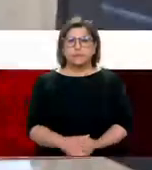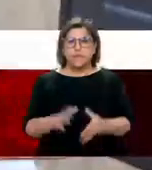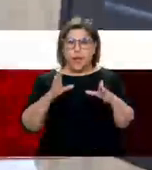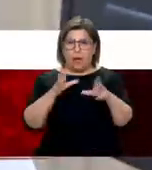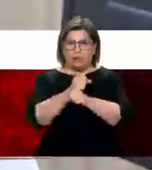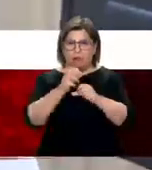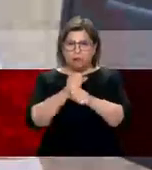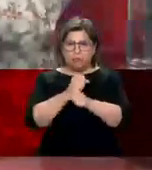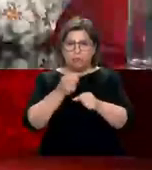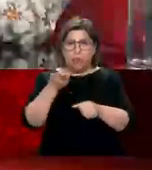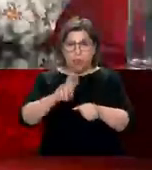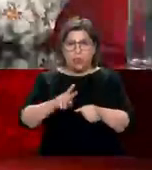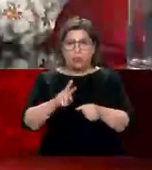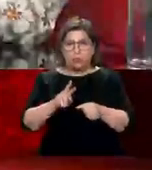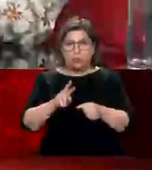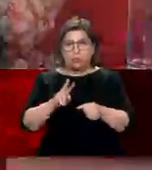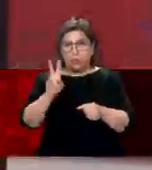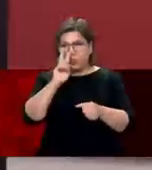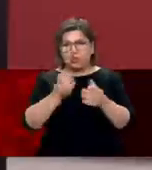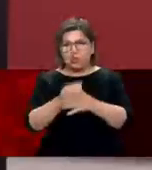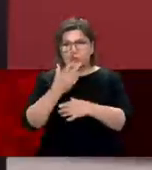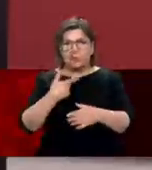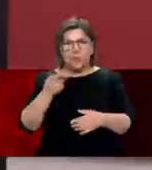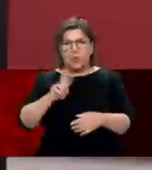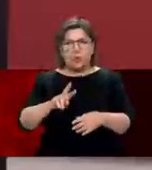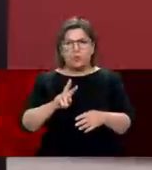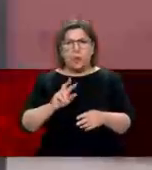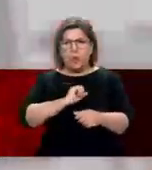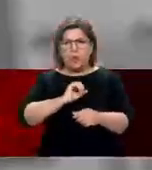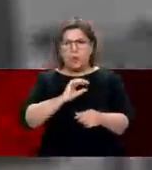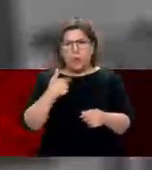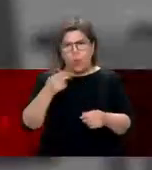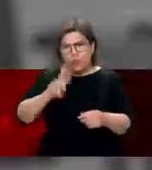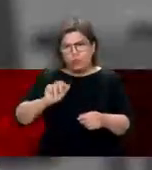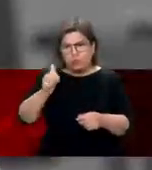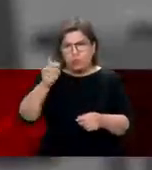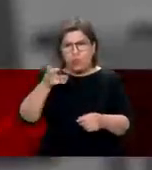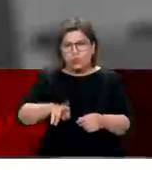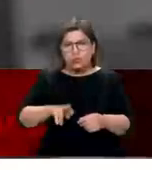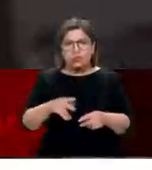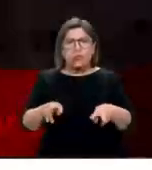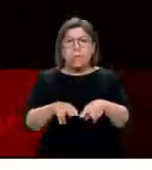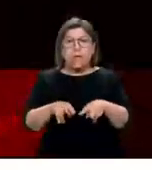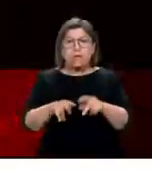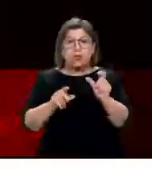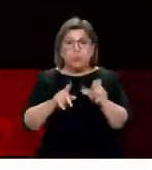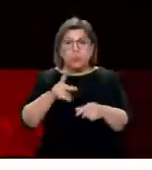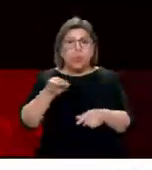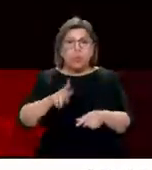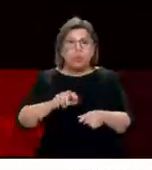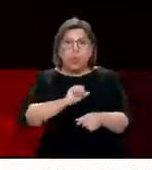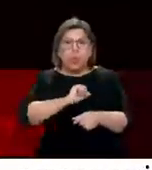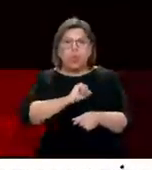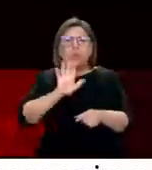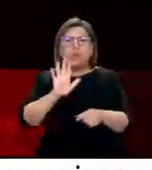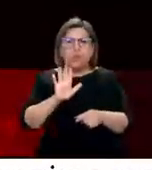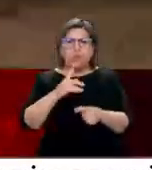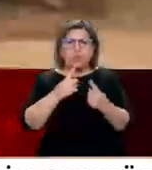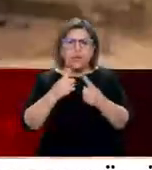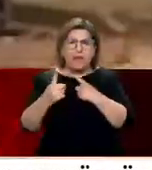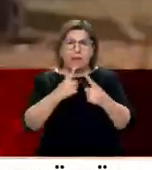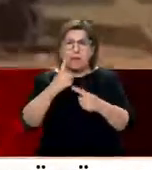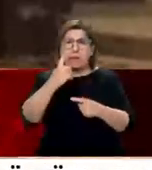Tıkanıklıkları ölümle de sonuçlanabilir. Ölümden de korkmuyorum. Ben güzel öleceğimi de düşünüyorum. Metin Uca ölümden korkmuyorum